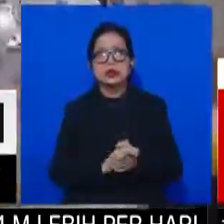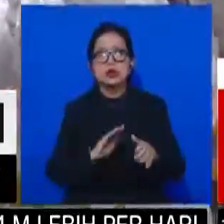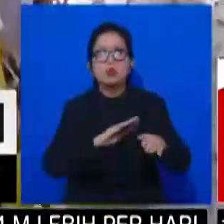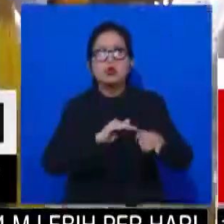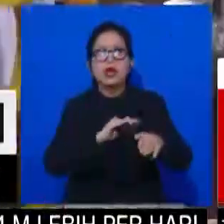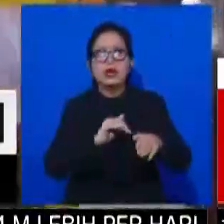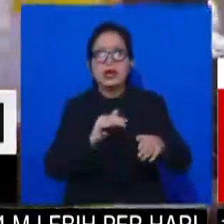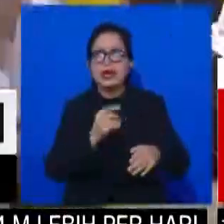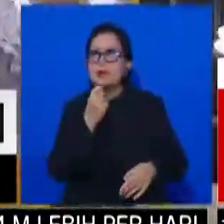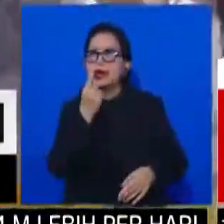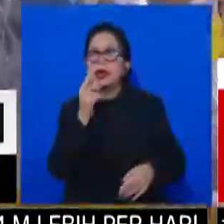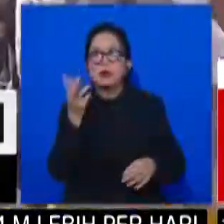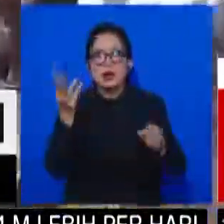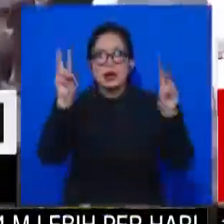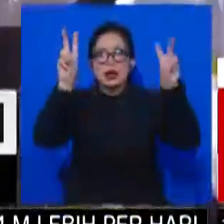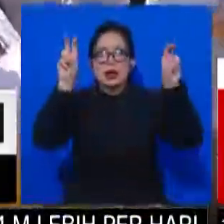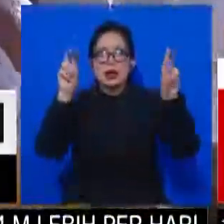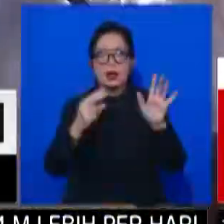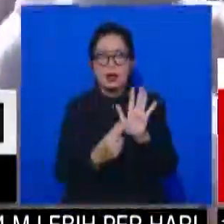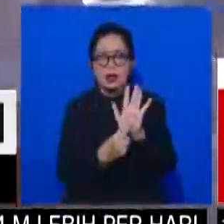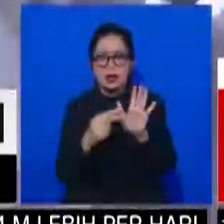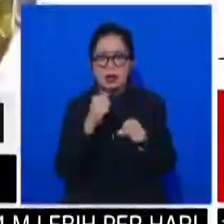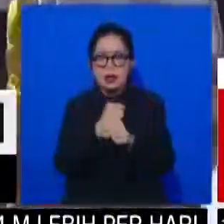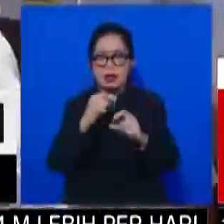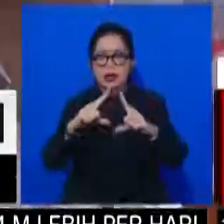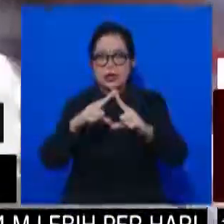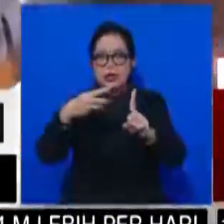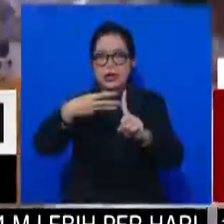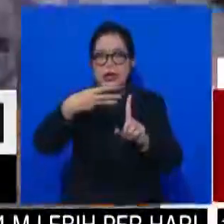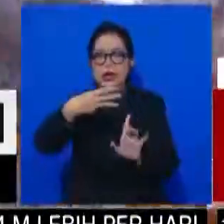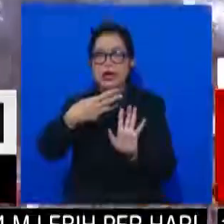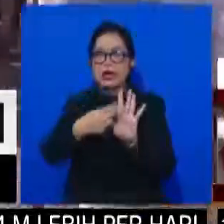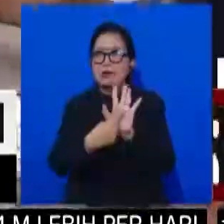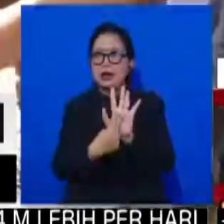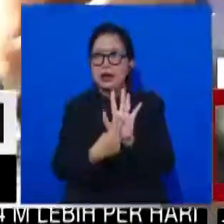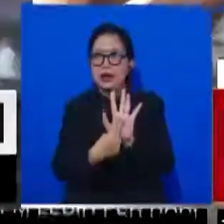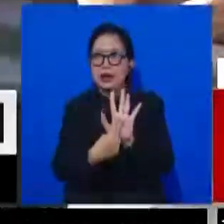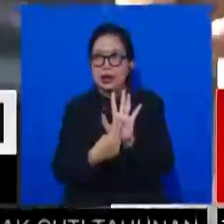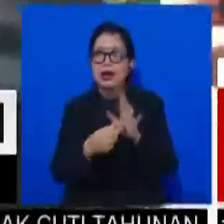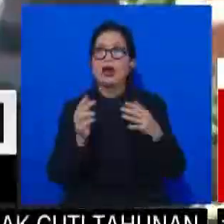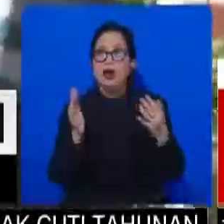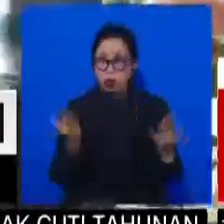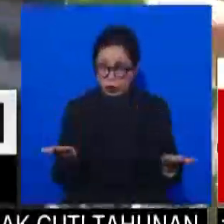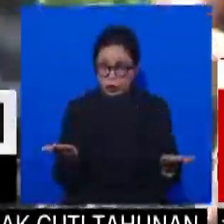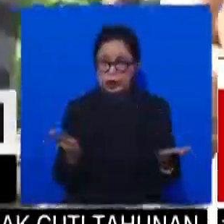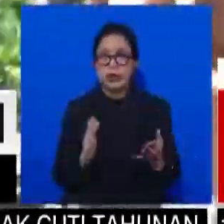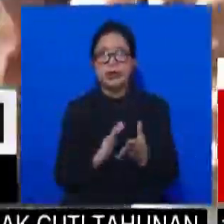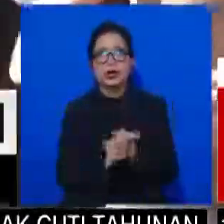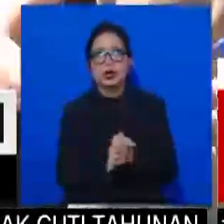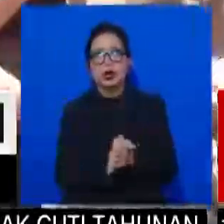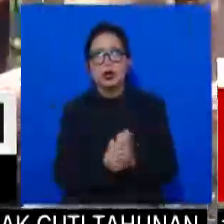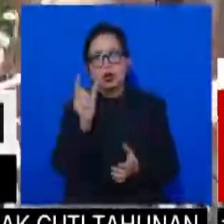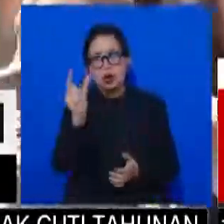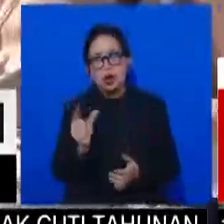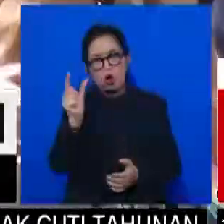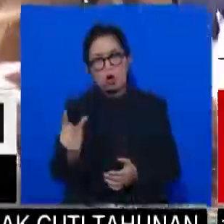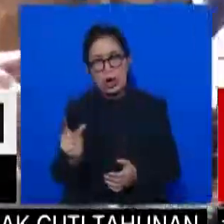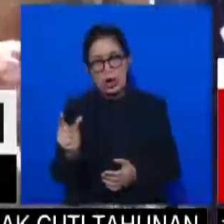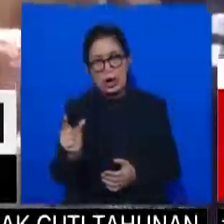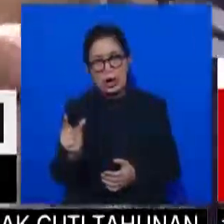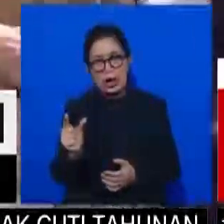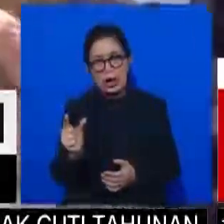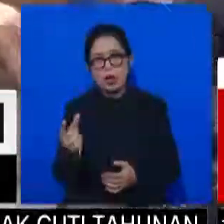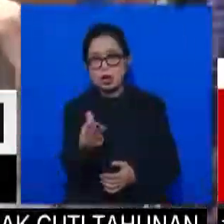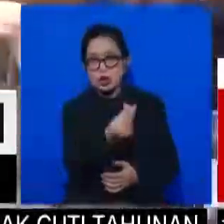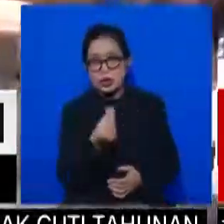pusat perhatian warga, tidak hanya warga lokal tapi wisatawan termasuk wisatawan asing. Nah, prosesi pelebon ini